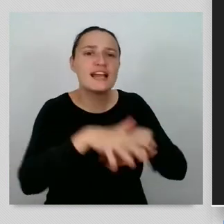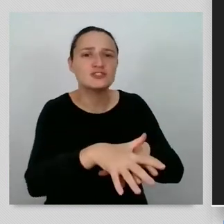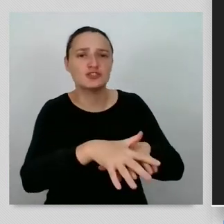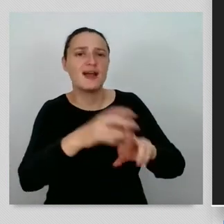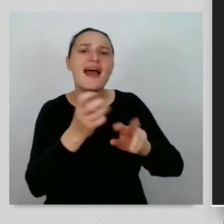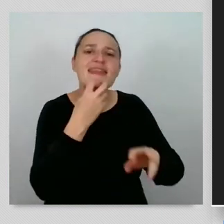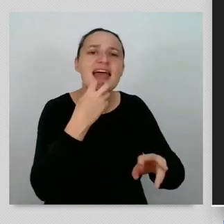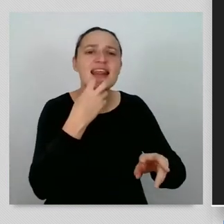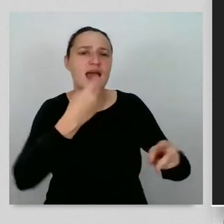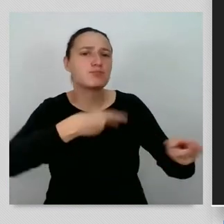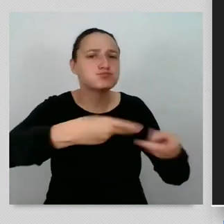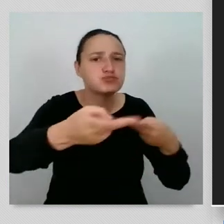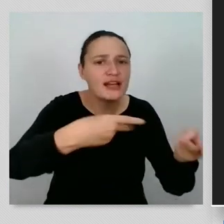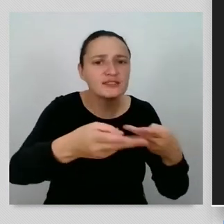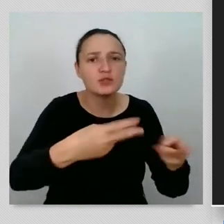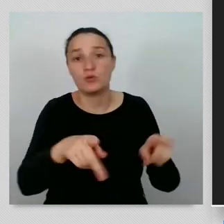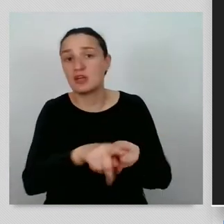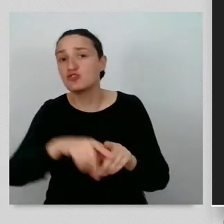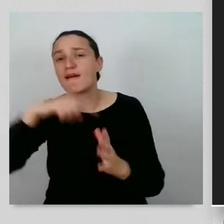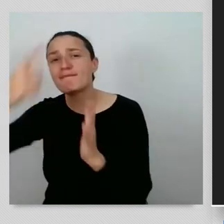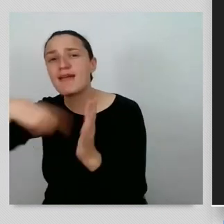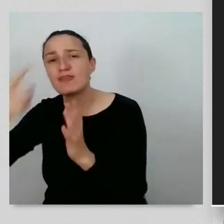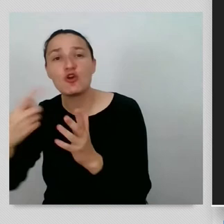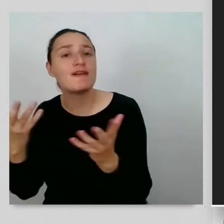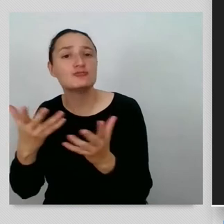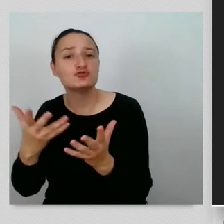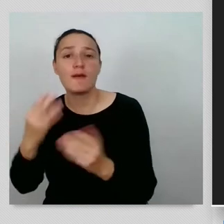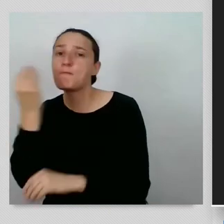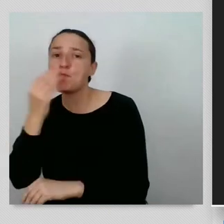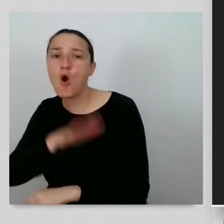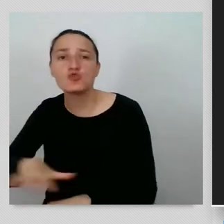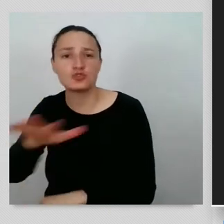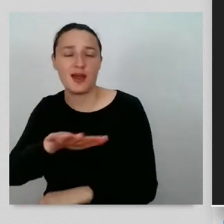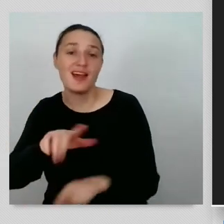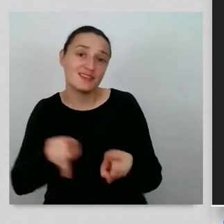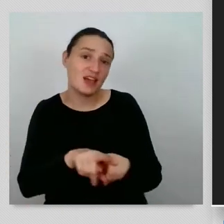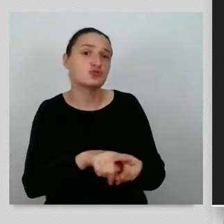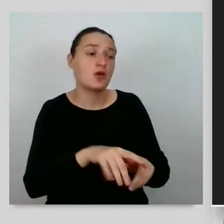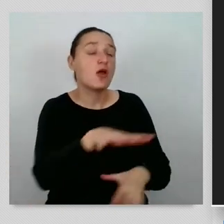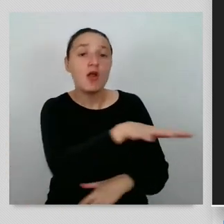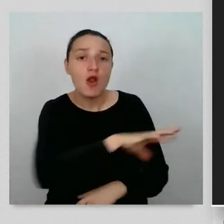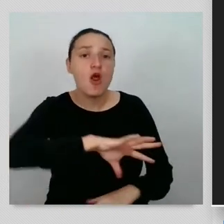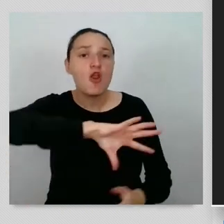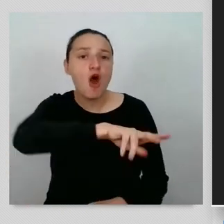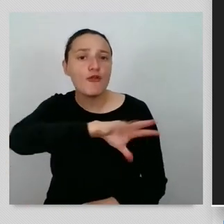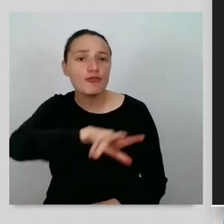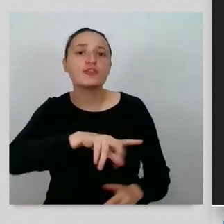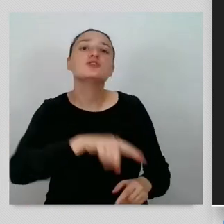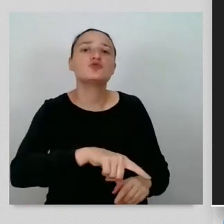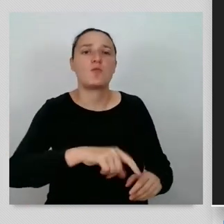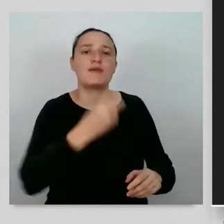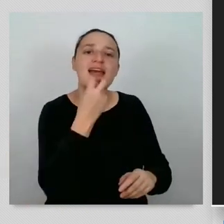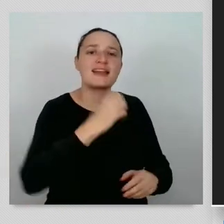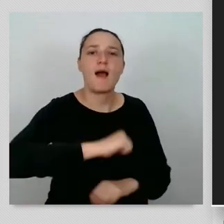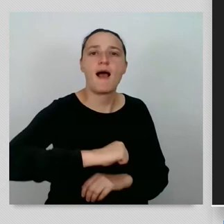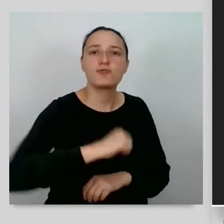w energetykę wiatrową na morzu, czy w energetykę atomową na lądzie będą wymagały kontynuacji bez